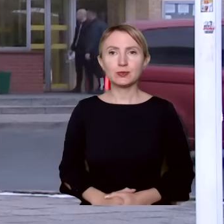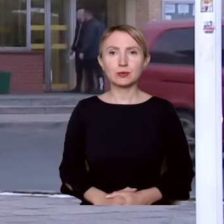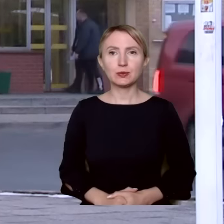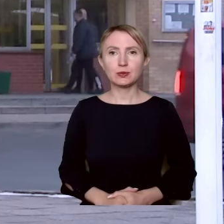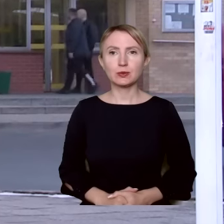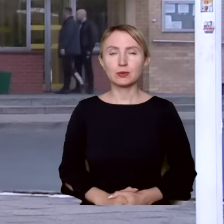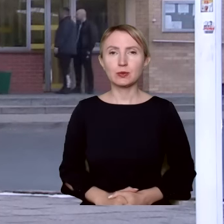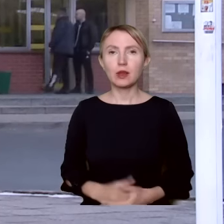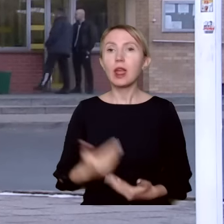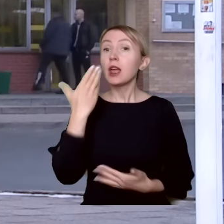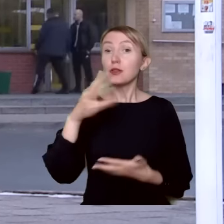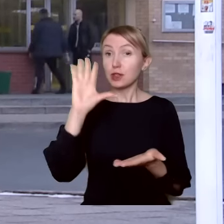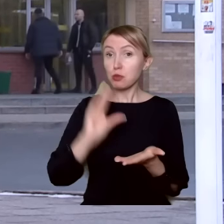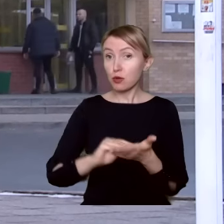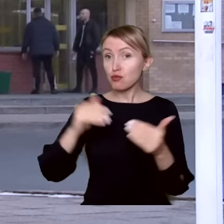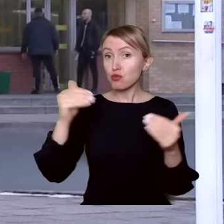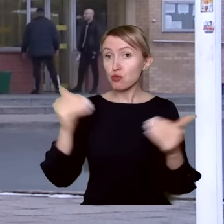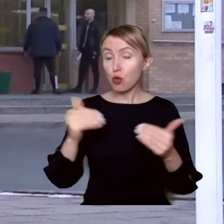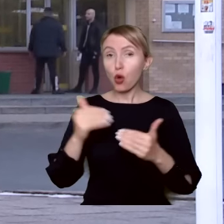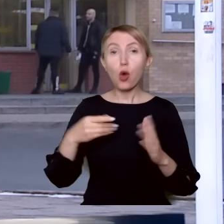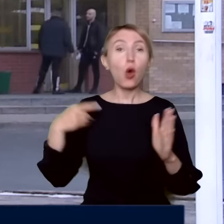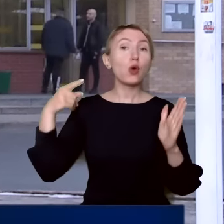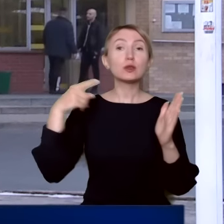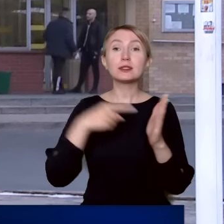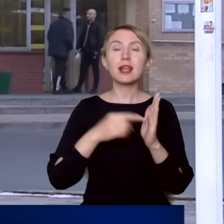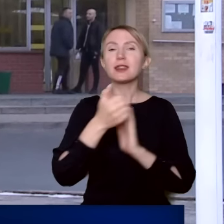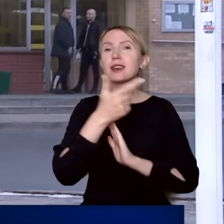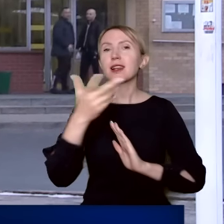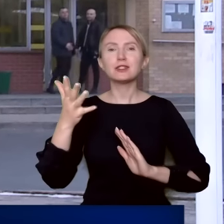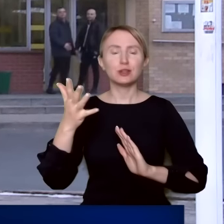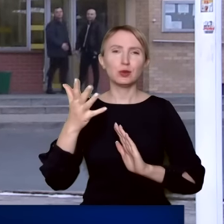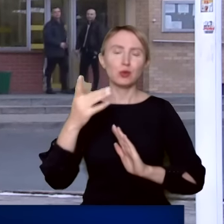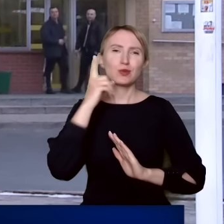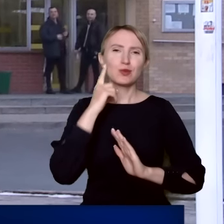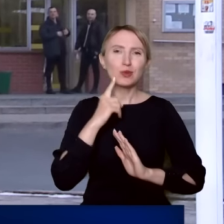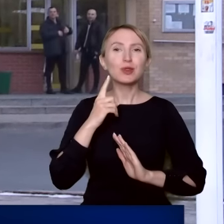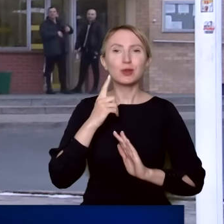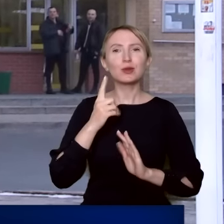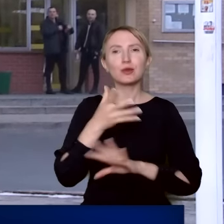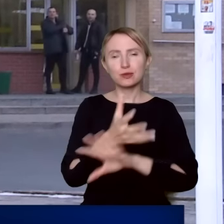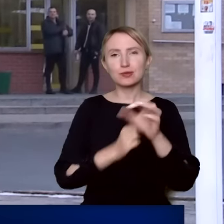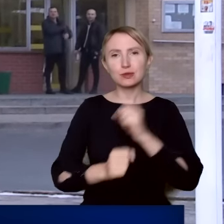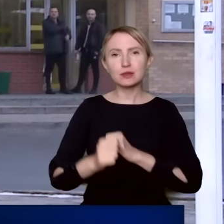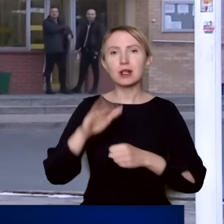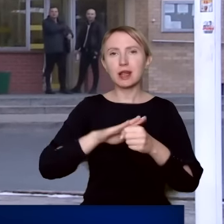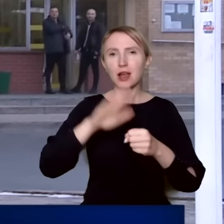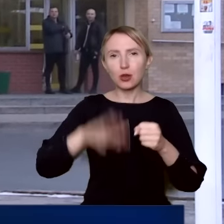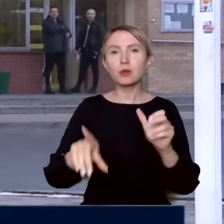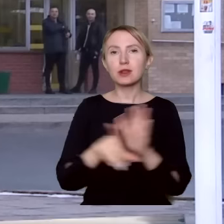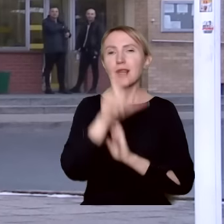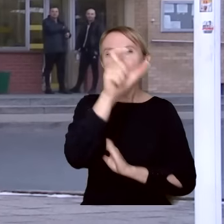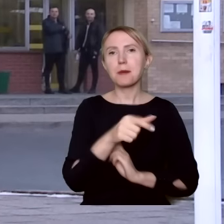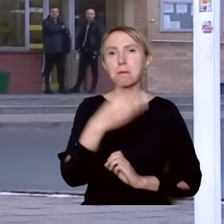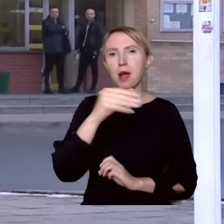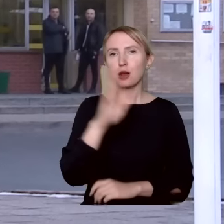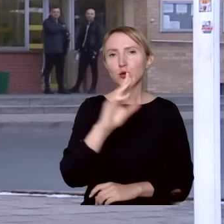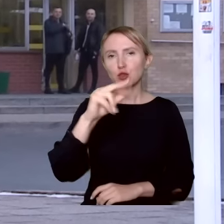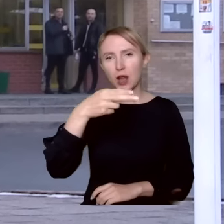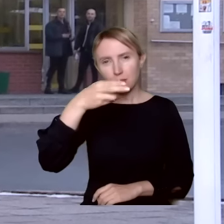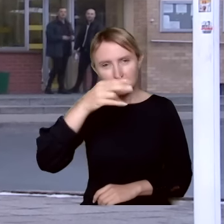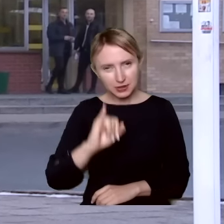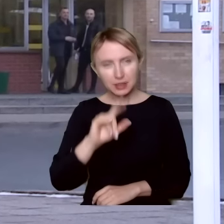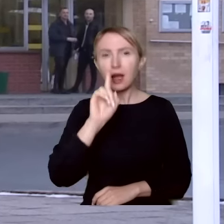Witam ponownie i być może to ostatnie kilkadziesiąt minut w zakładzie karnym w areszcie śledczym w Radomiu dla Mariusza Kamińskiego, ale szanowni